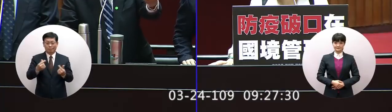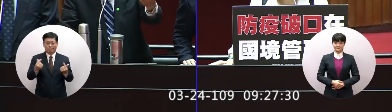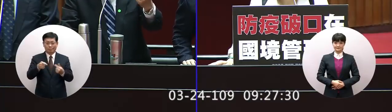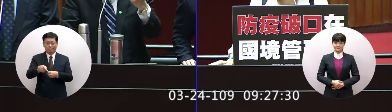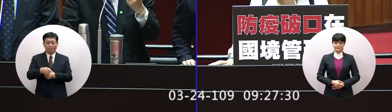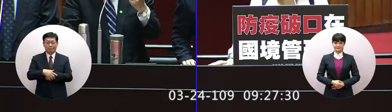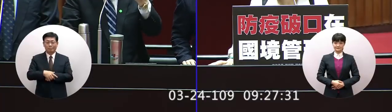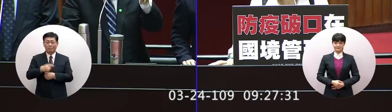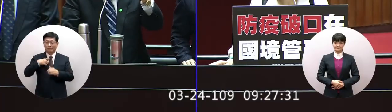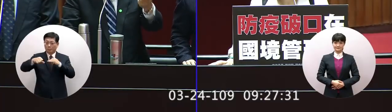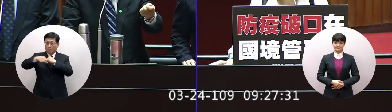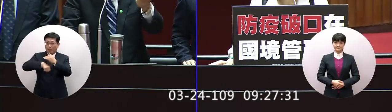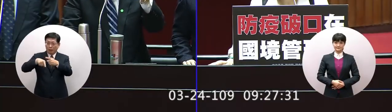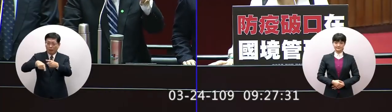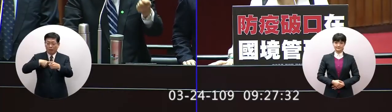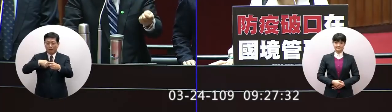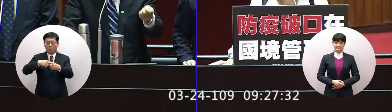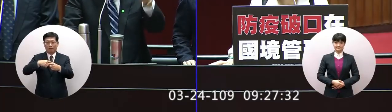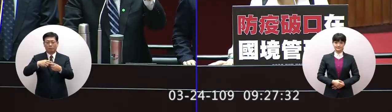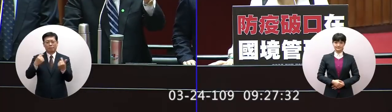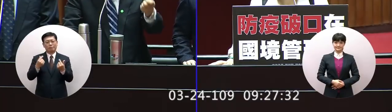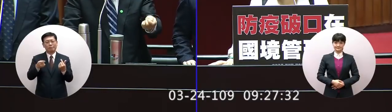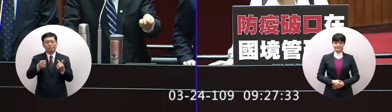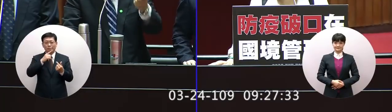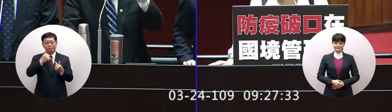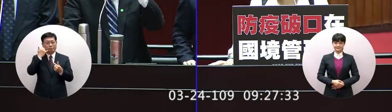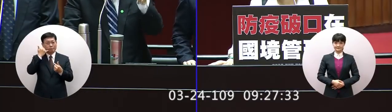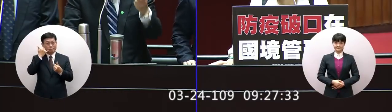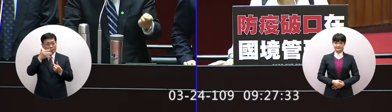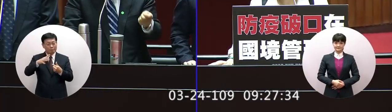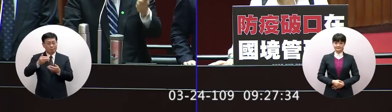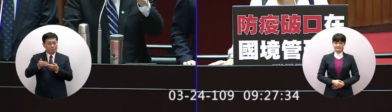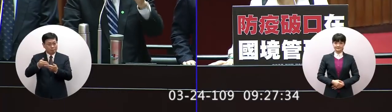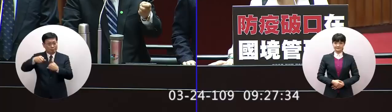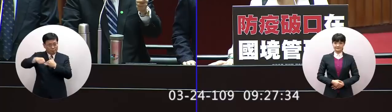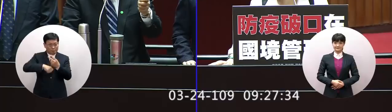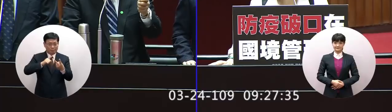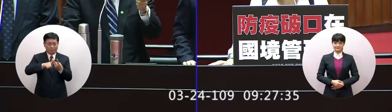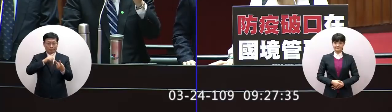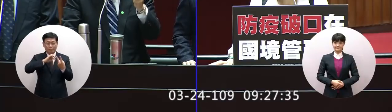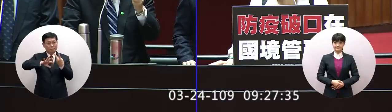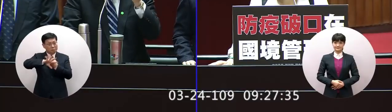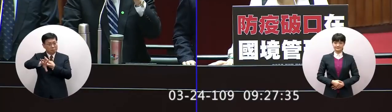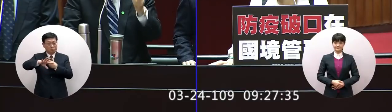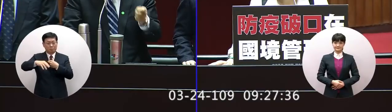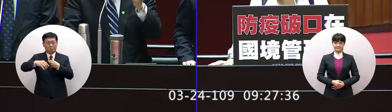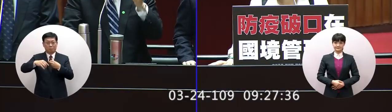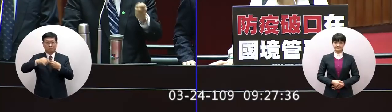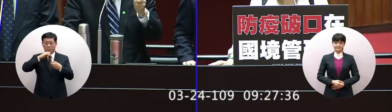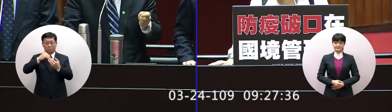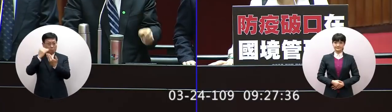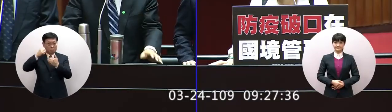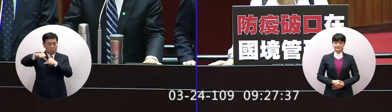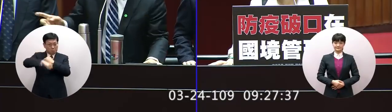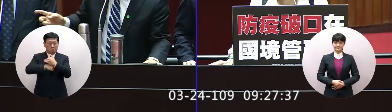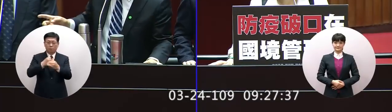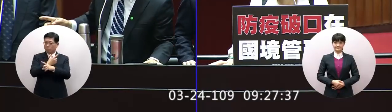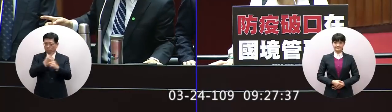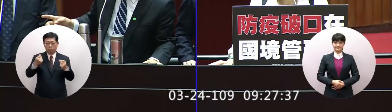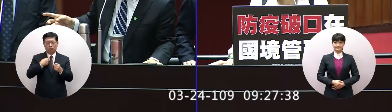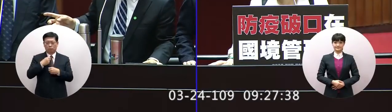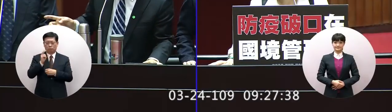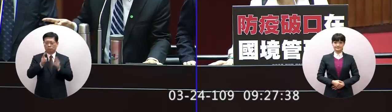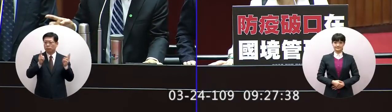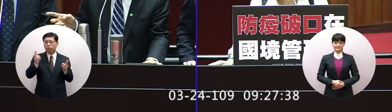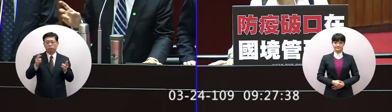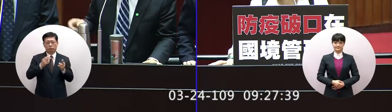个所进来的这个，无论是海防，无论是相关的这些偷渡等等，我也都